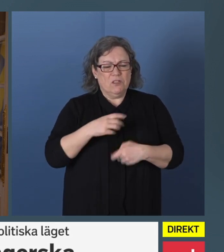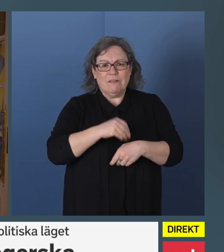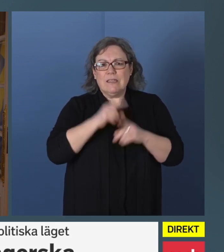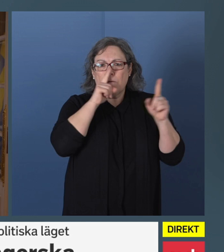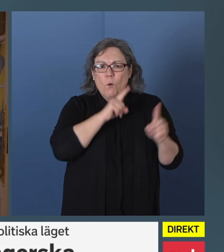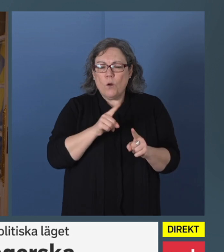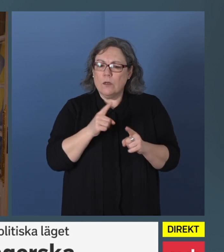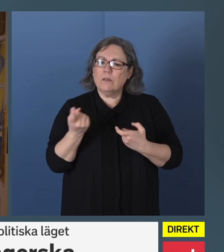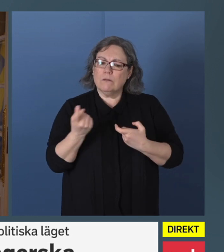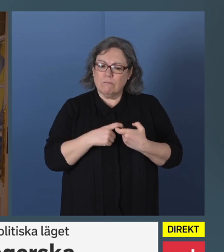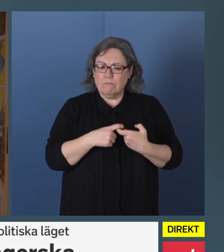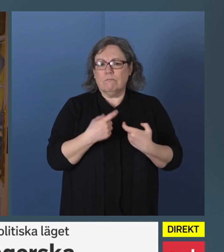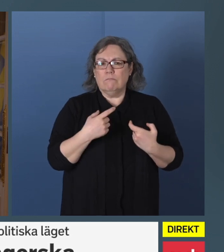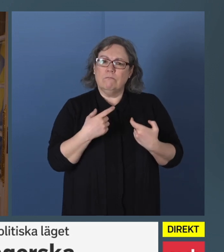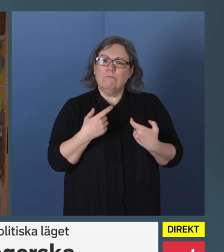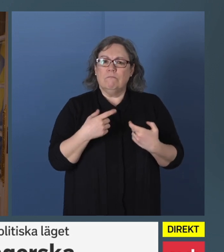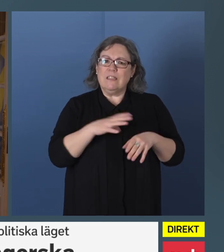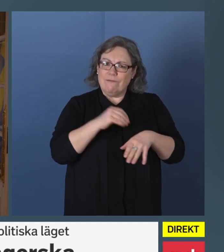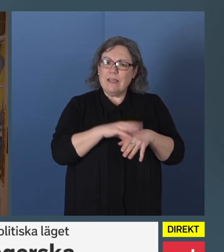för svenska folket.